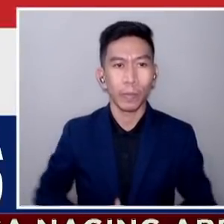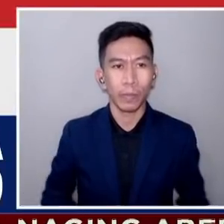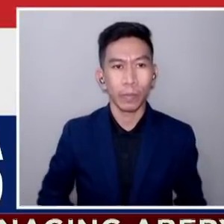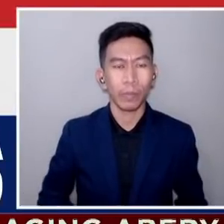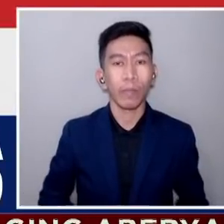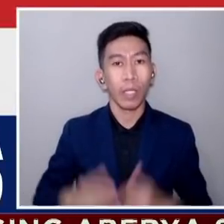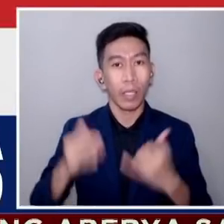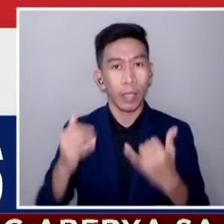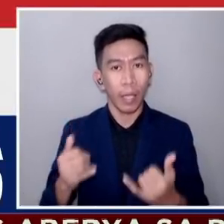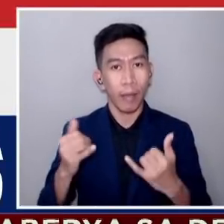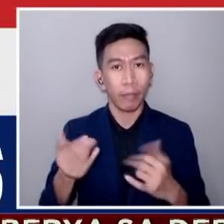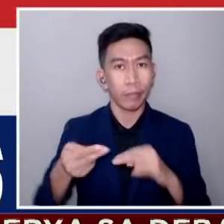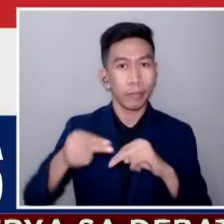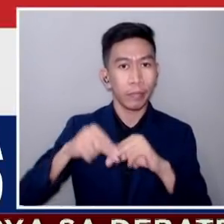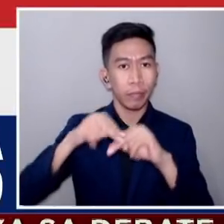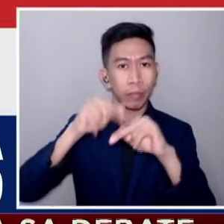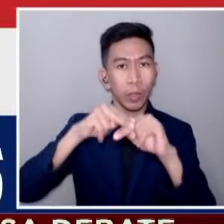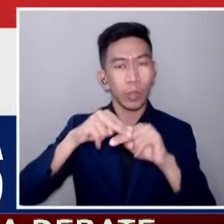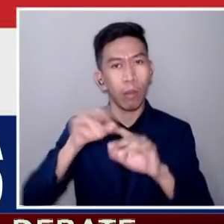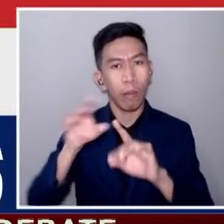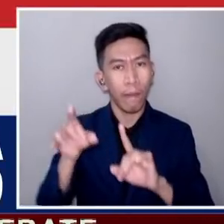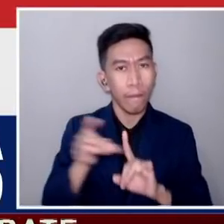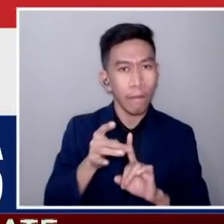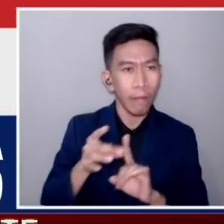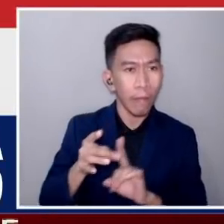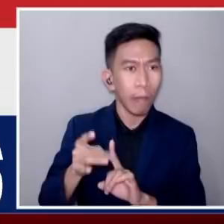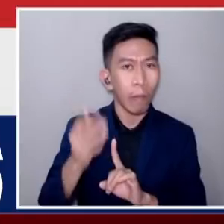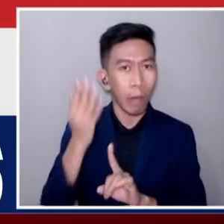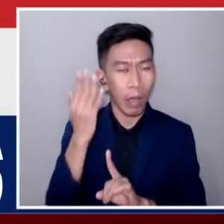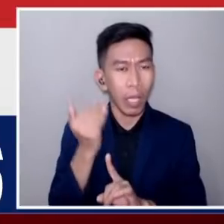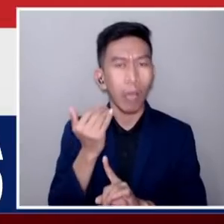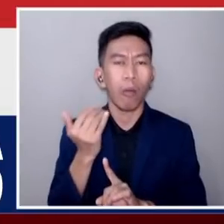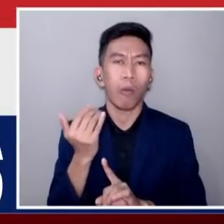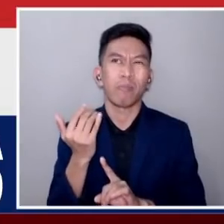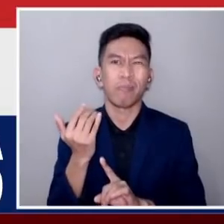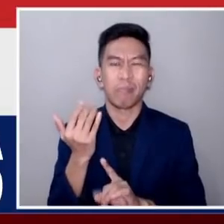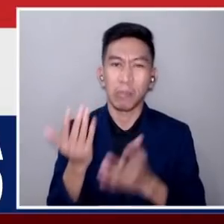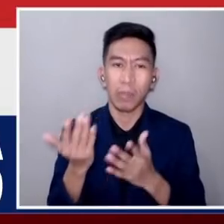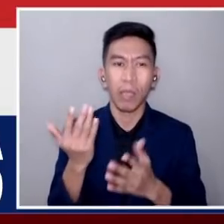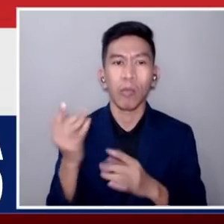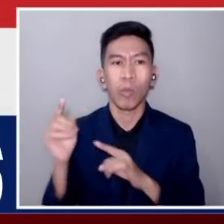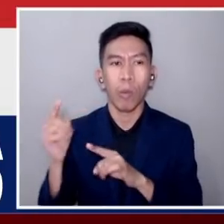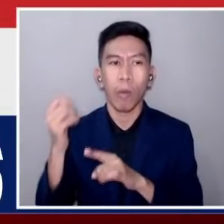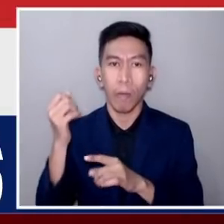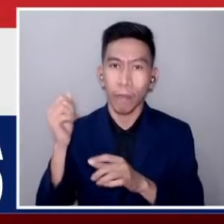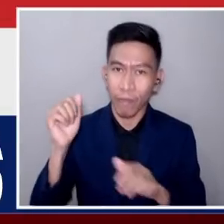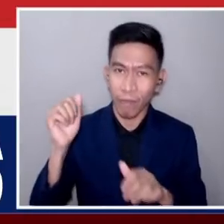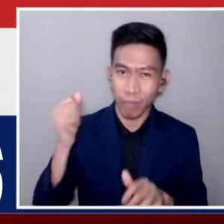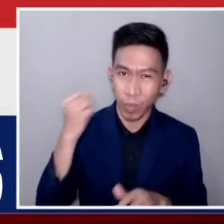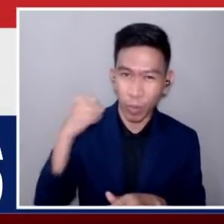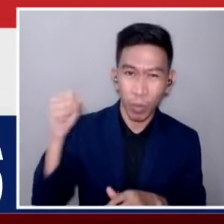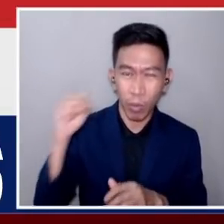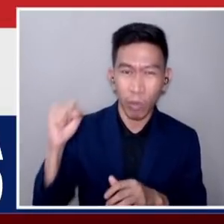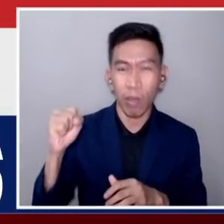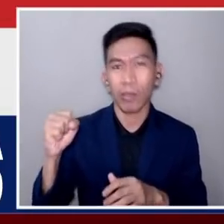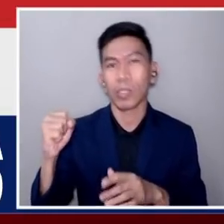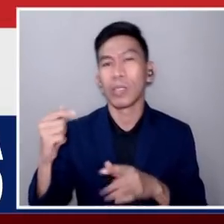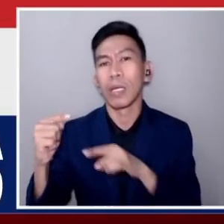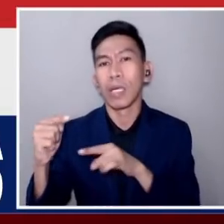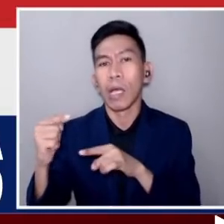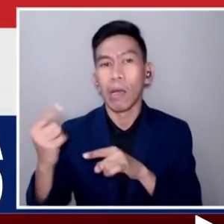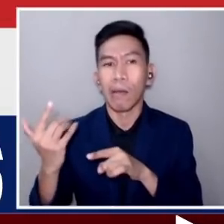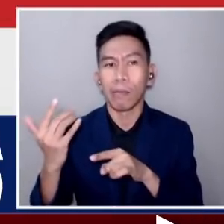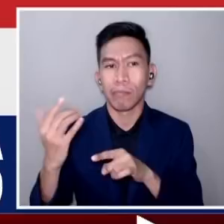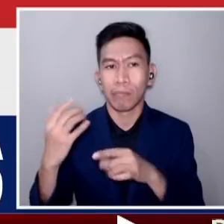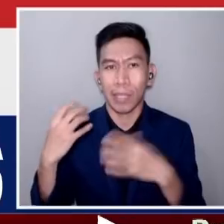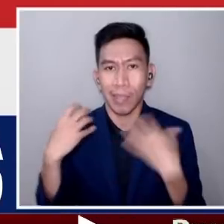Unang-una, syempre, yung ating minimum public health standards. Pagkatapos, nakikita natin yung mga crowding talaga because of campaign